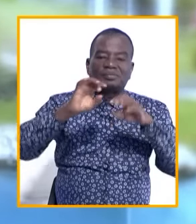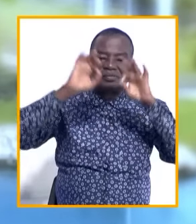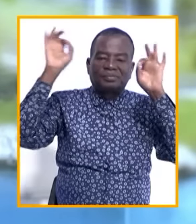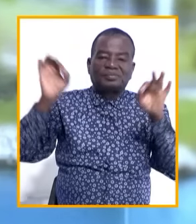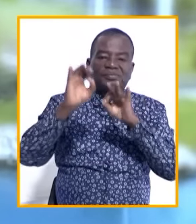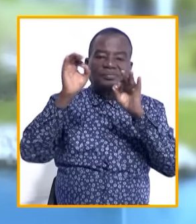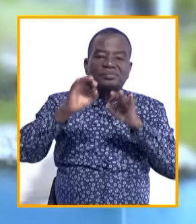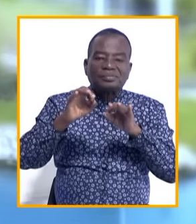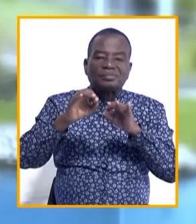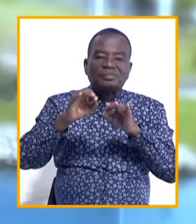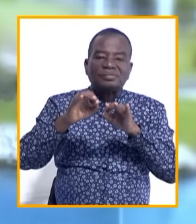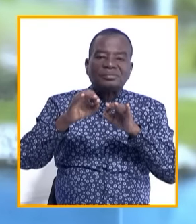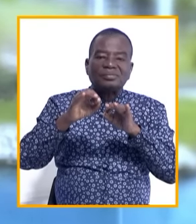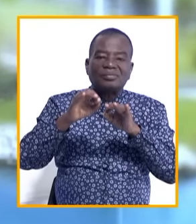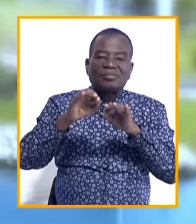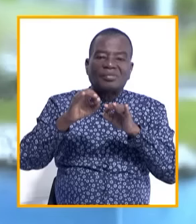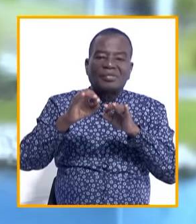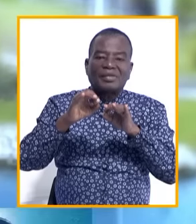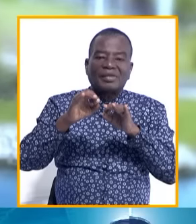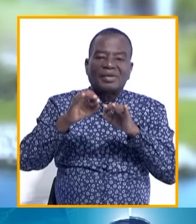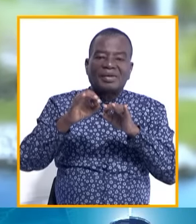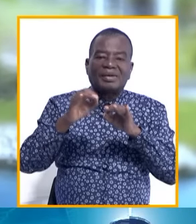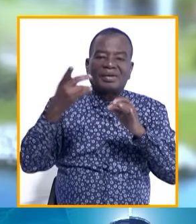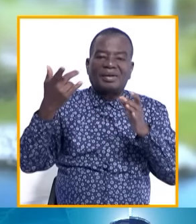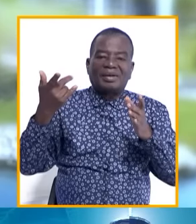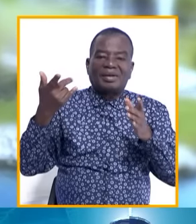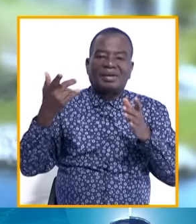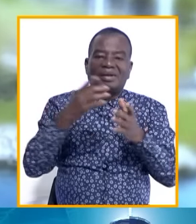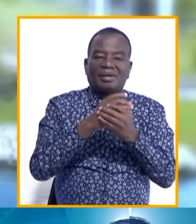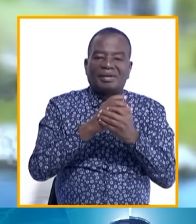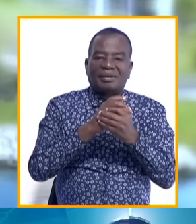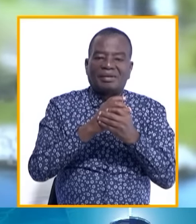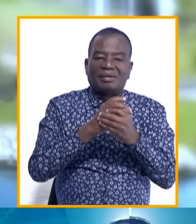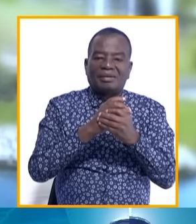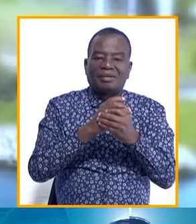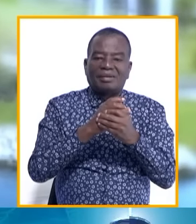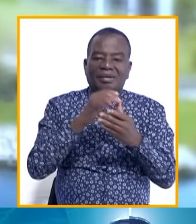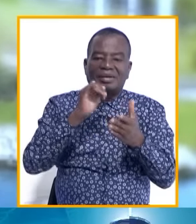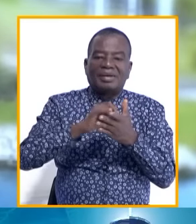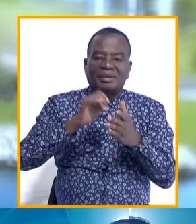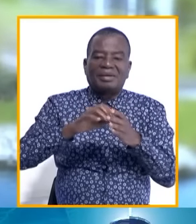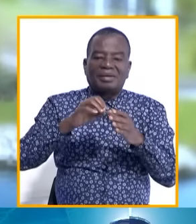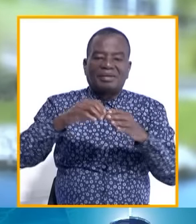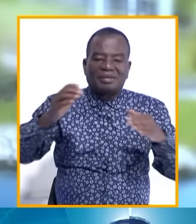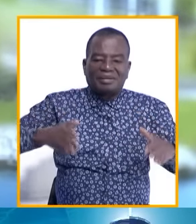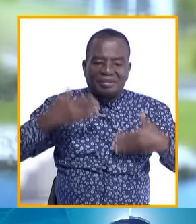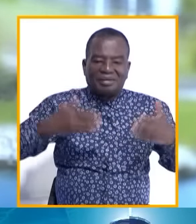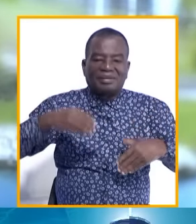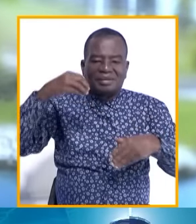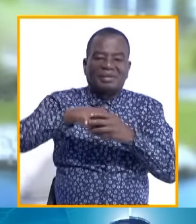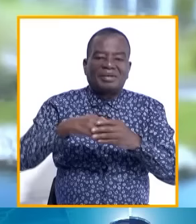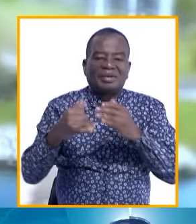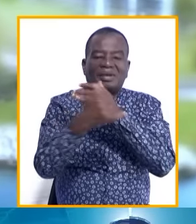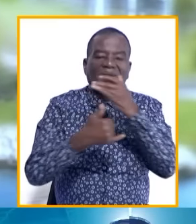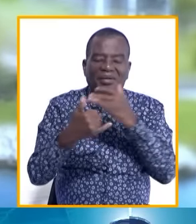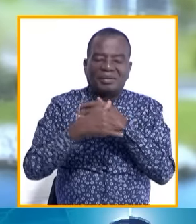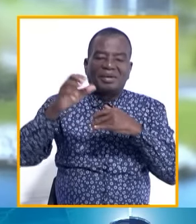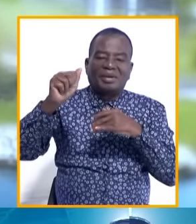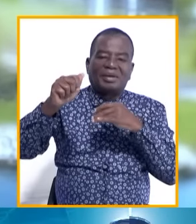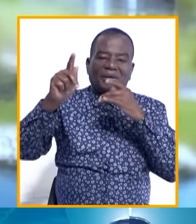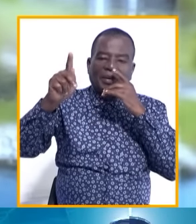cours de la 8e édition du festival Veuleux Festival, qui signifie réjouissance en pays Aké.